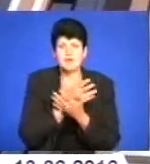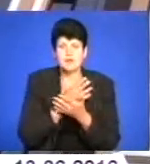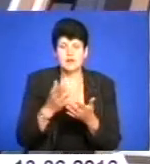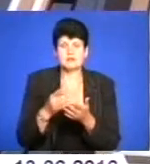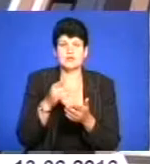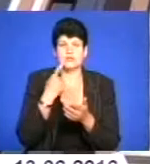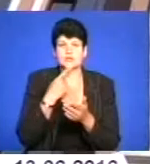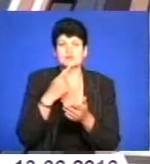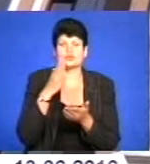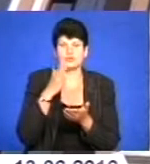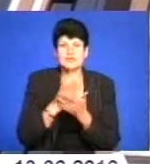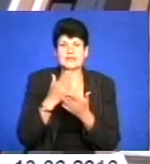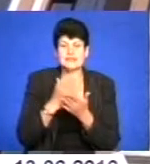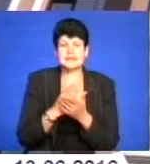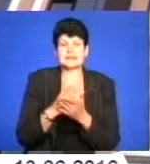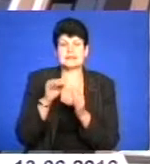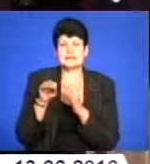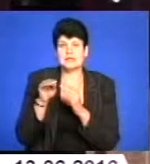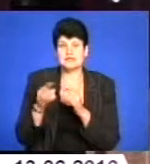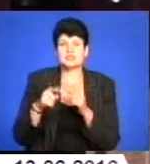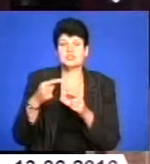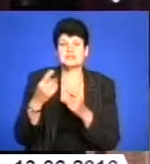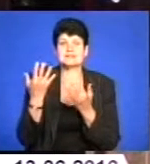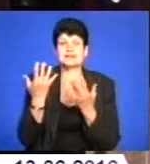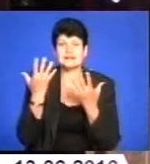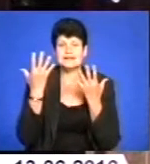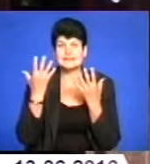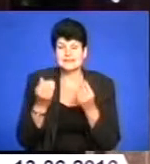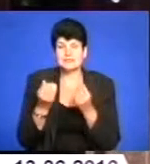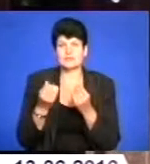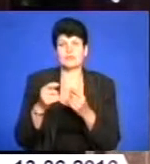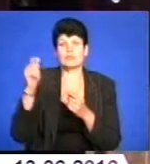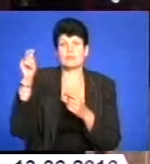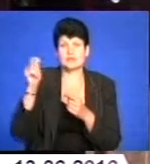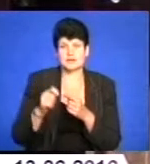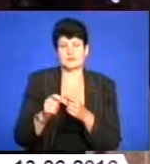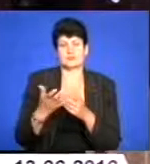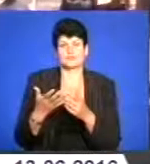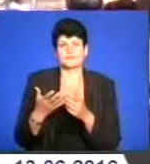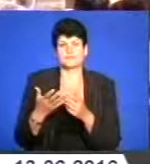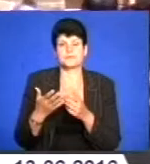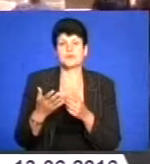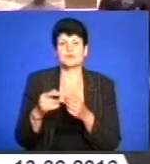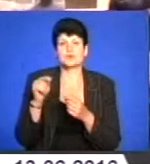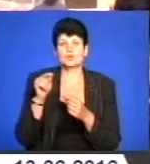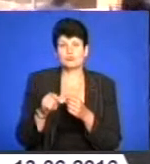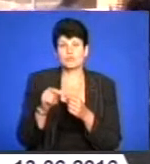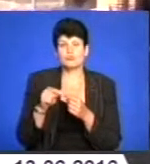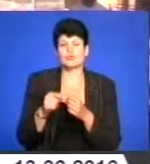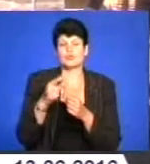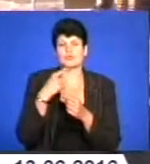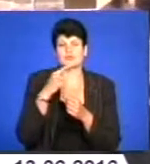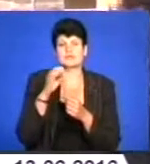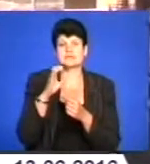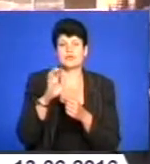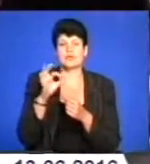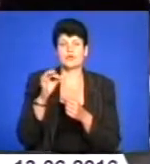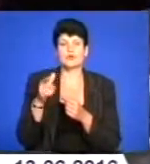мені. Валерію Деркачу запропонували Ниву за 89 тисяч гривень, а перший внесок чоловік заплатив 34